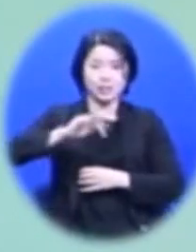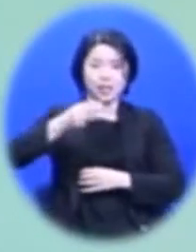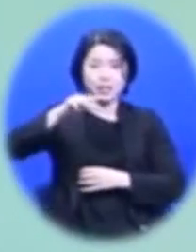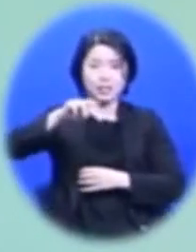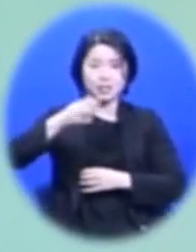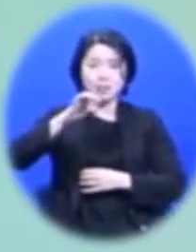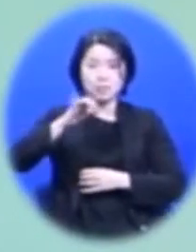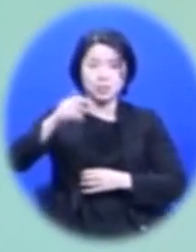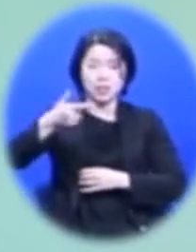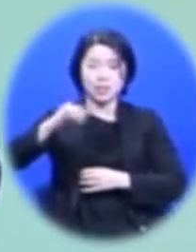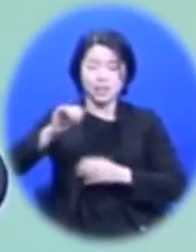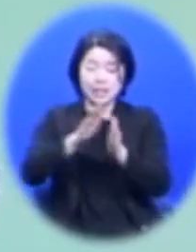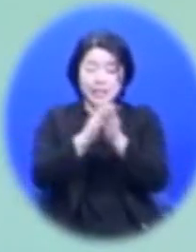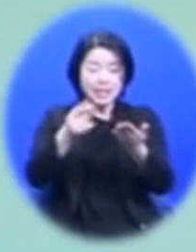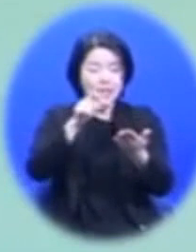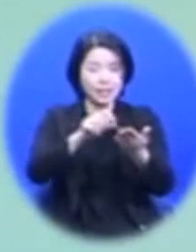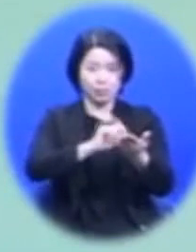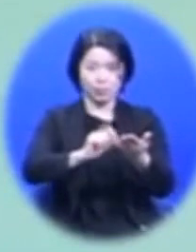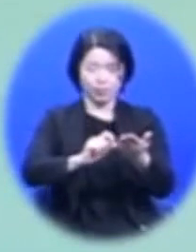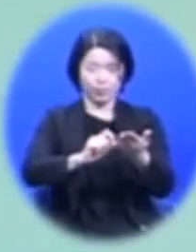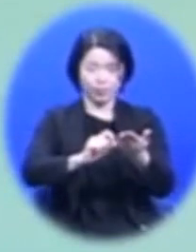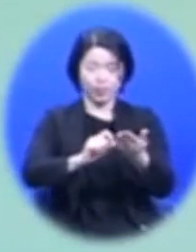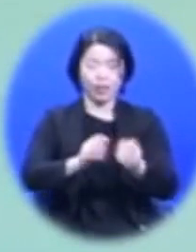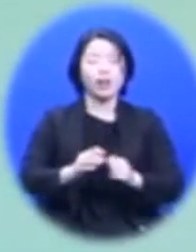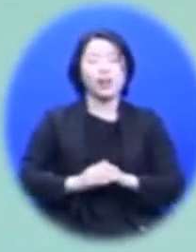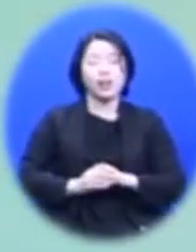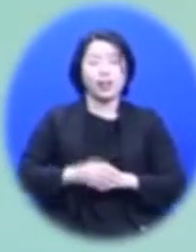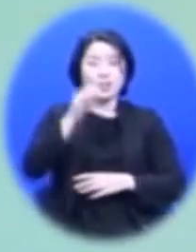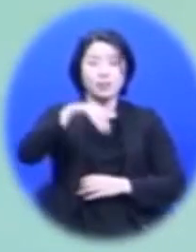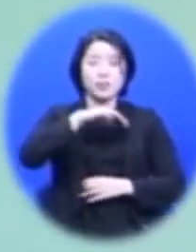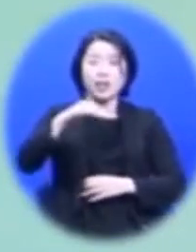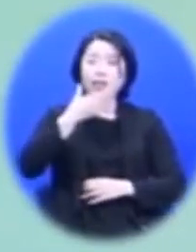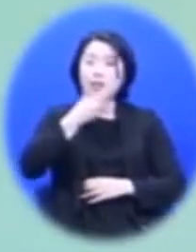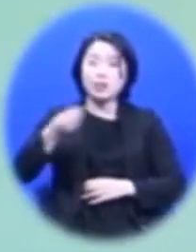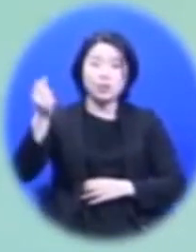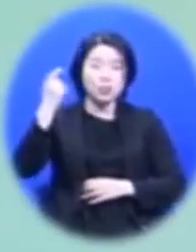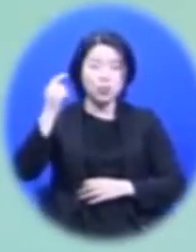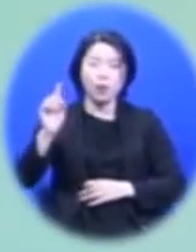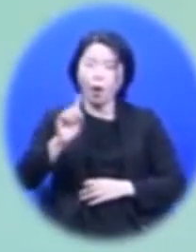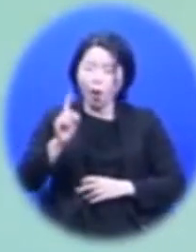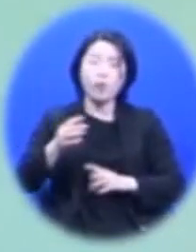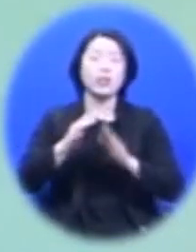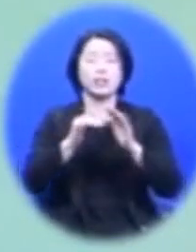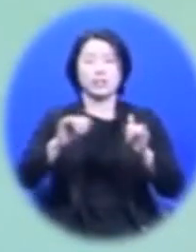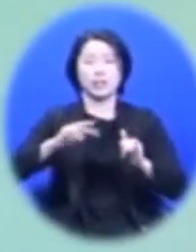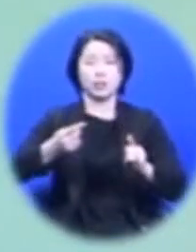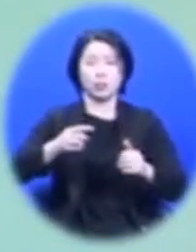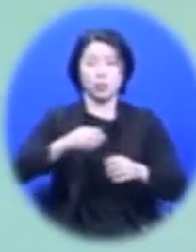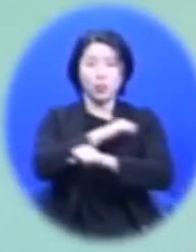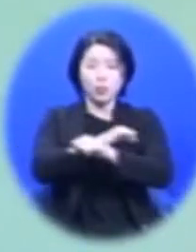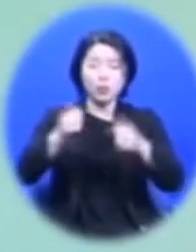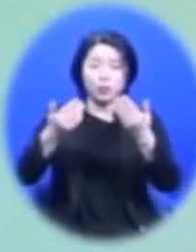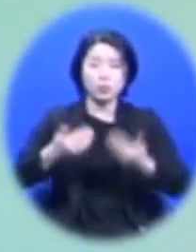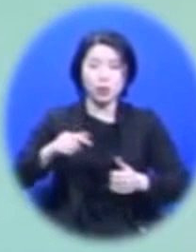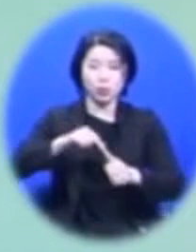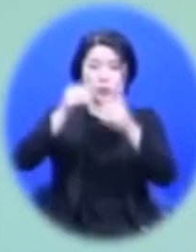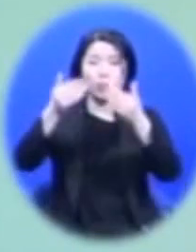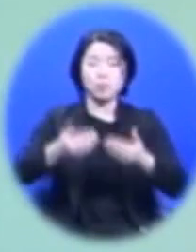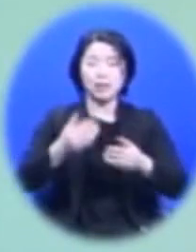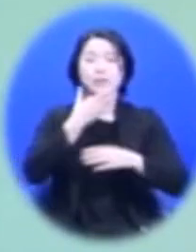썼습니다. 자, 십자가의 복음은 어떤 사람도 용서받고 구원받는 복음입니다.